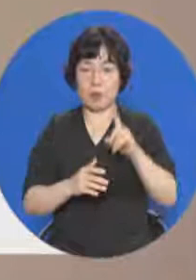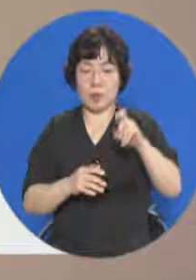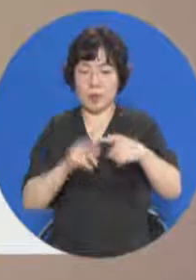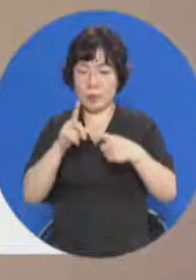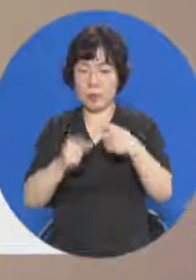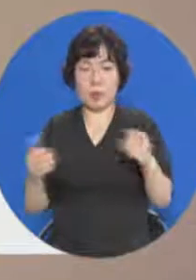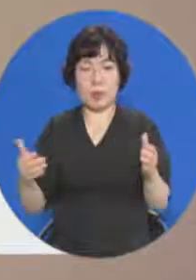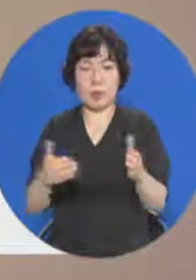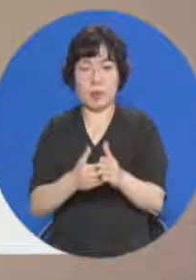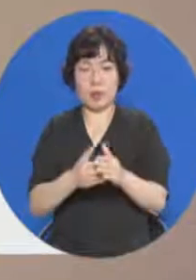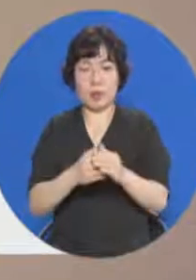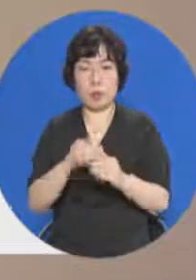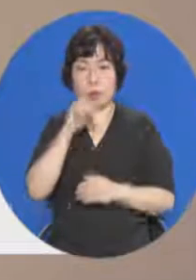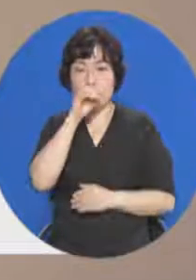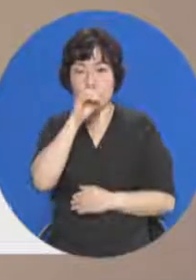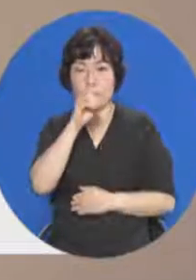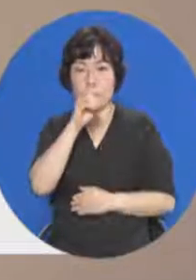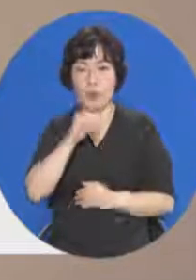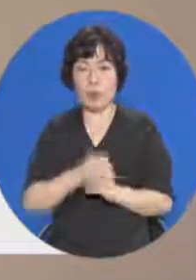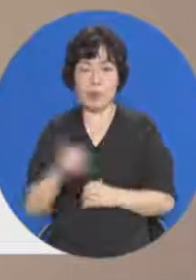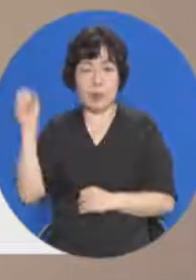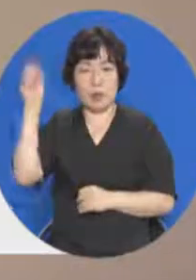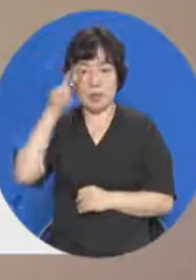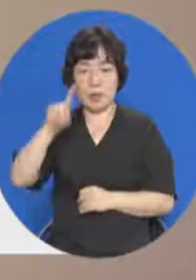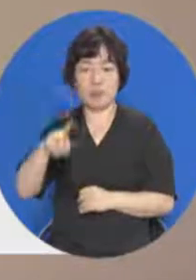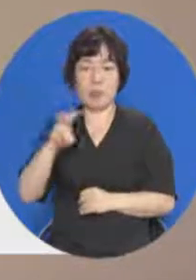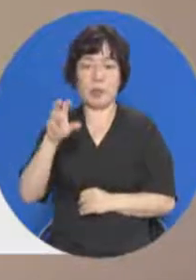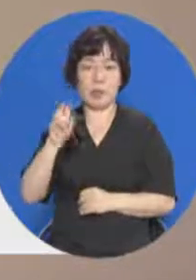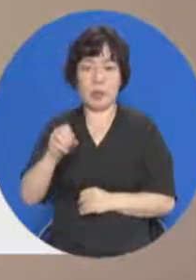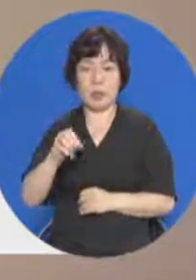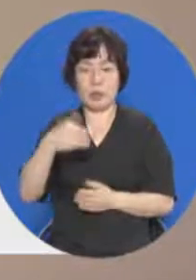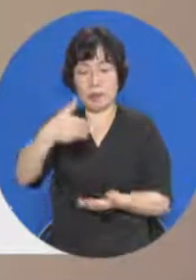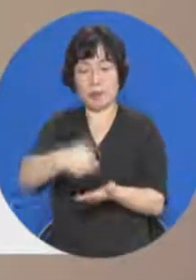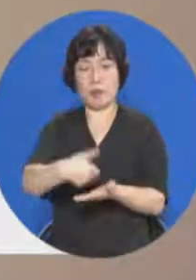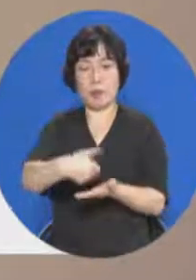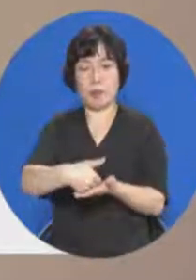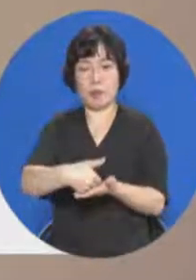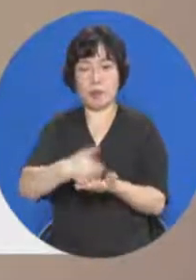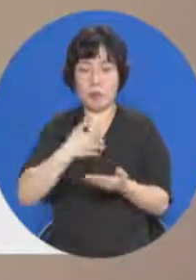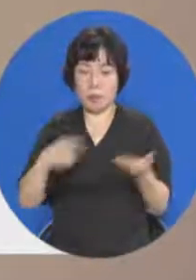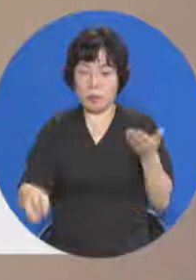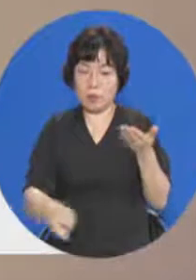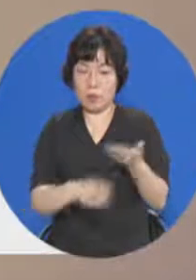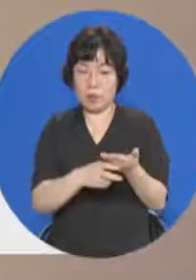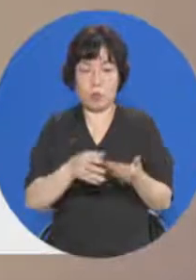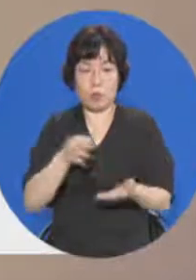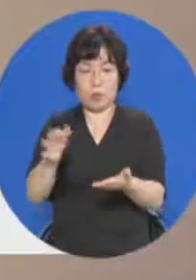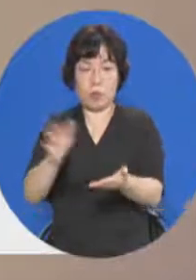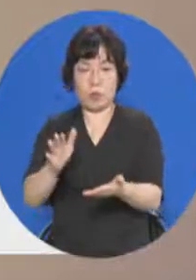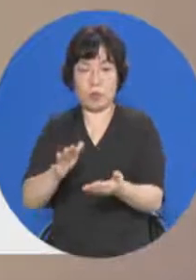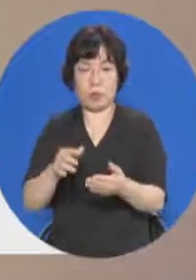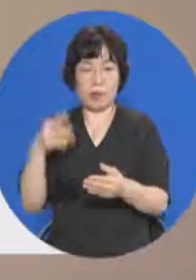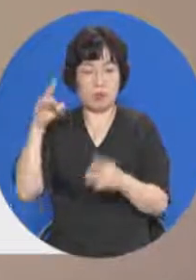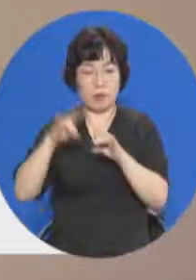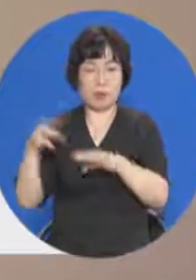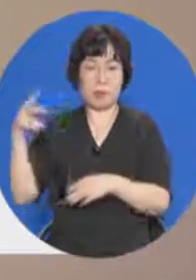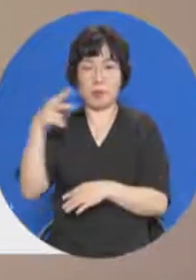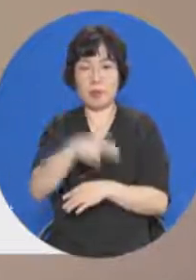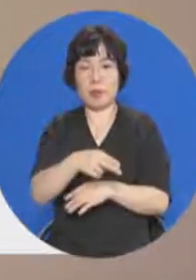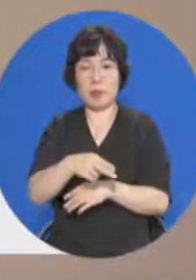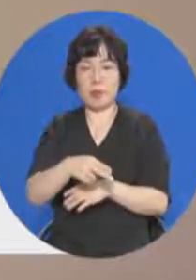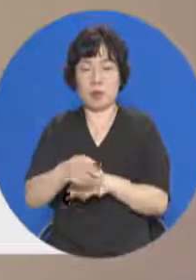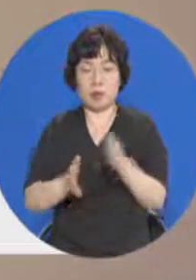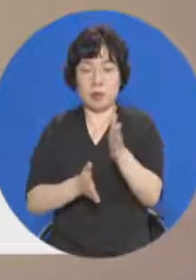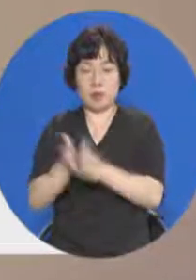11월까지 0원이었던 게 갑자기 120만 원 내라고 합니다. 나는 부당하다고 내지 않으니까 전기를 끊어버립니다. 이게